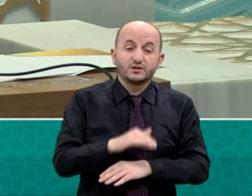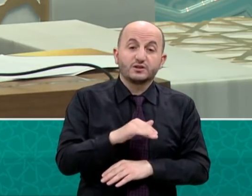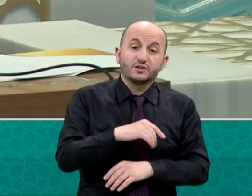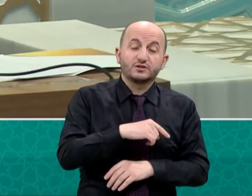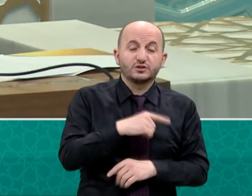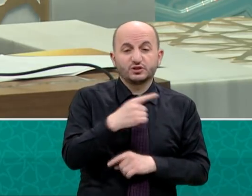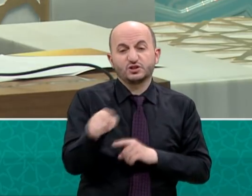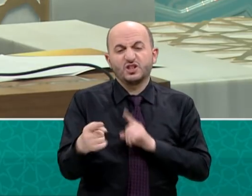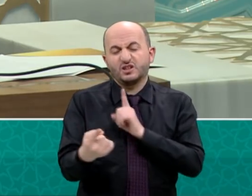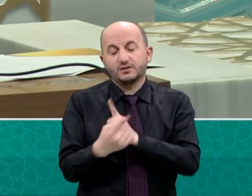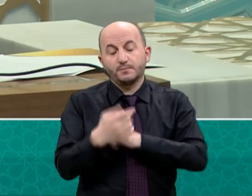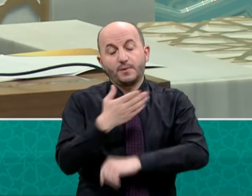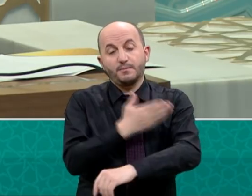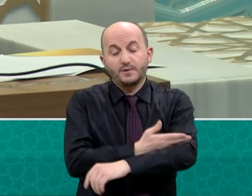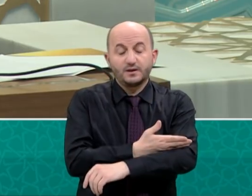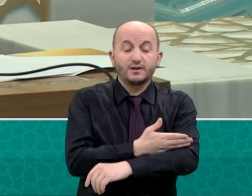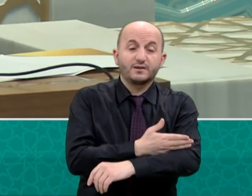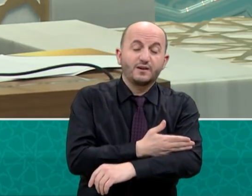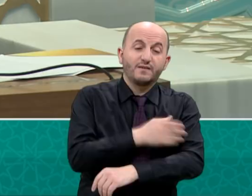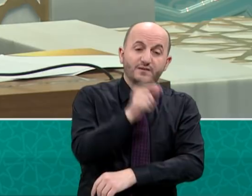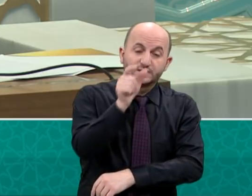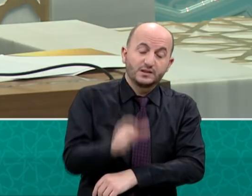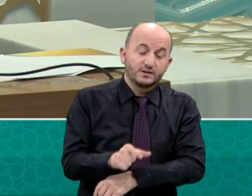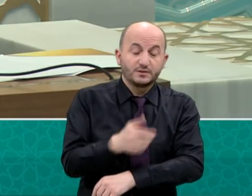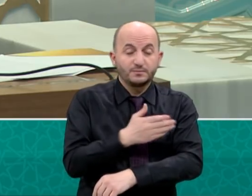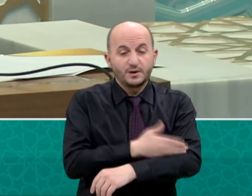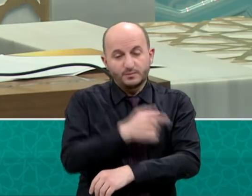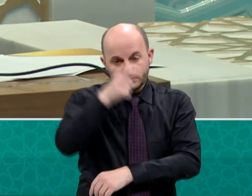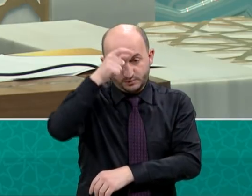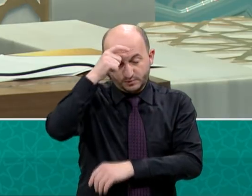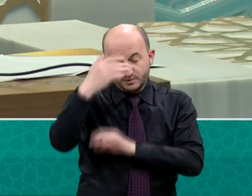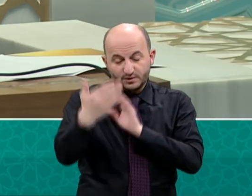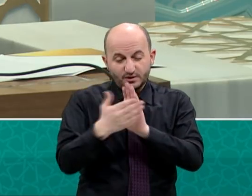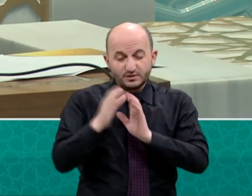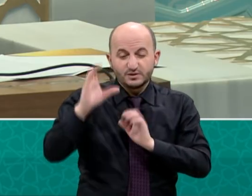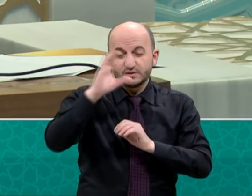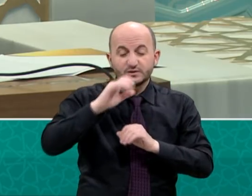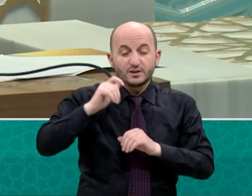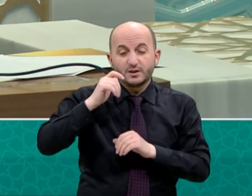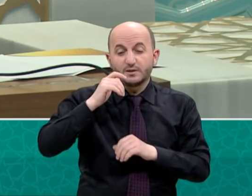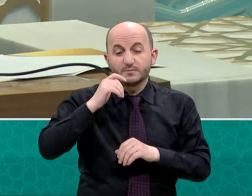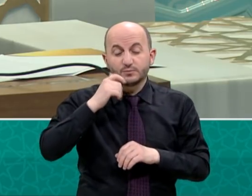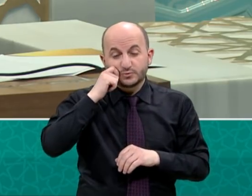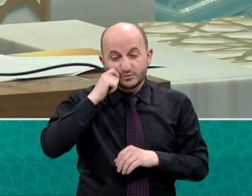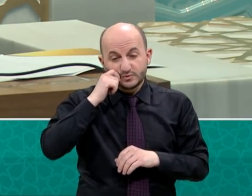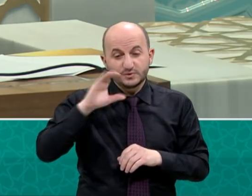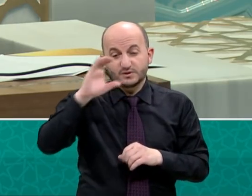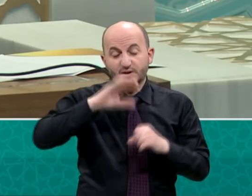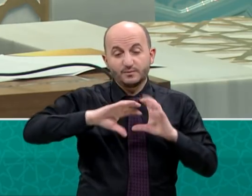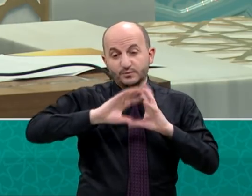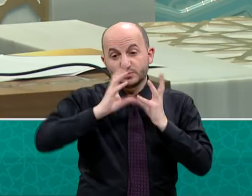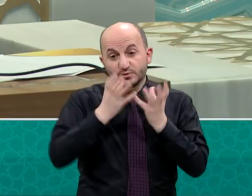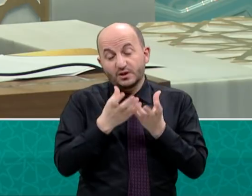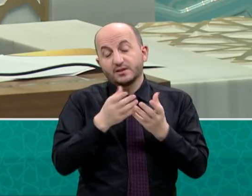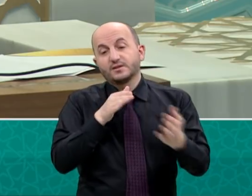şehirlimize, memleket vatandaşı olarak memleketimize, bir İslam ümmeti olarak İslam